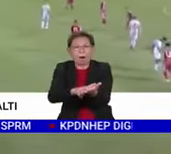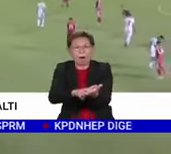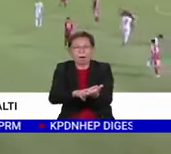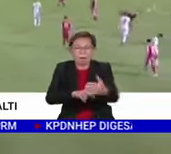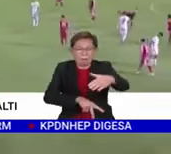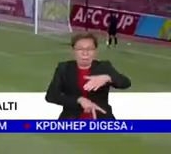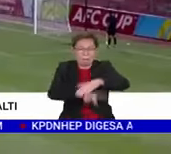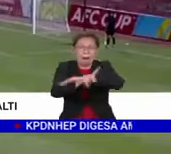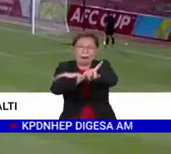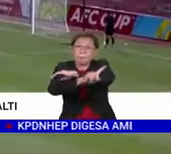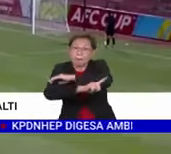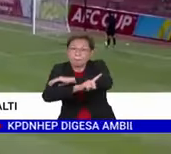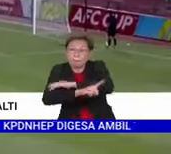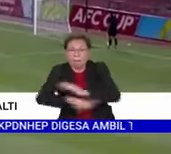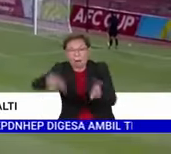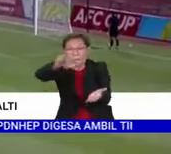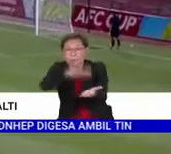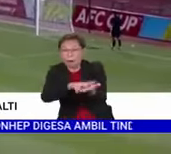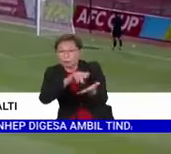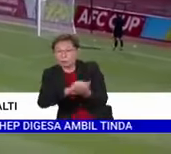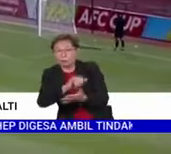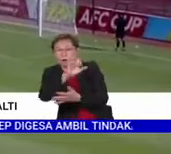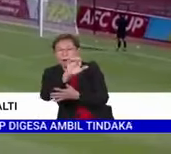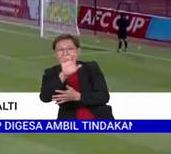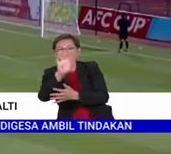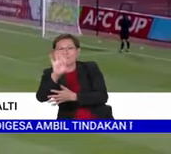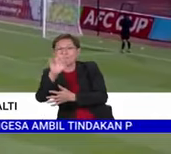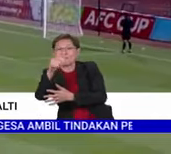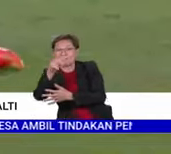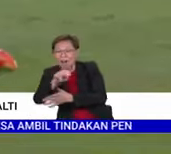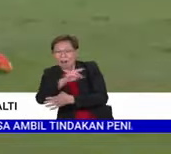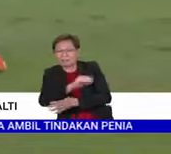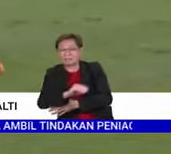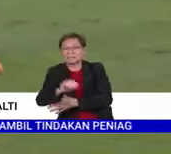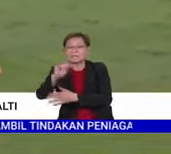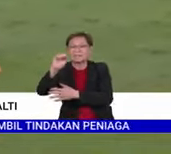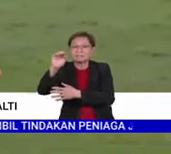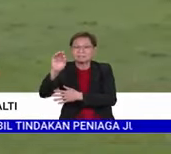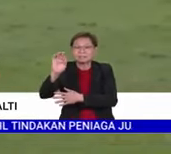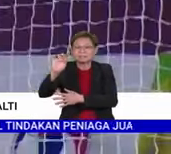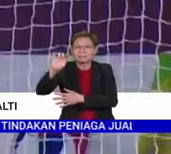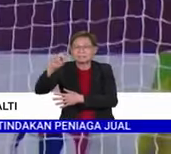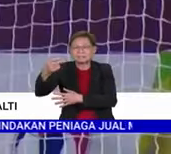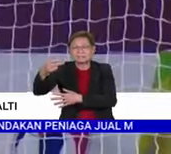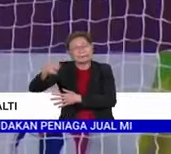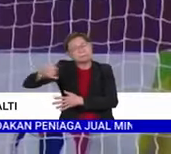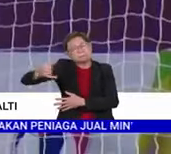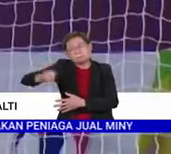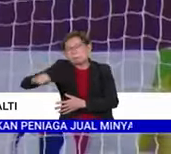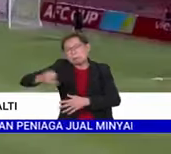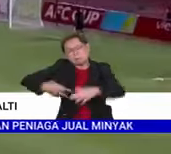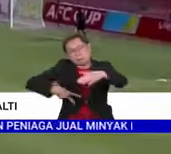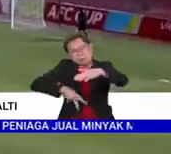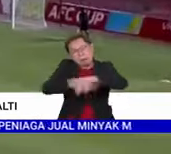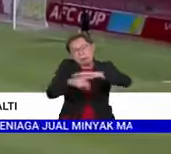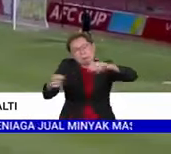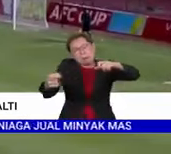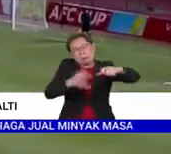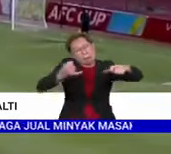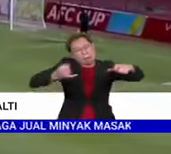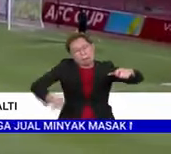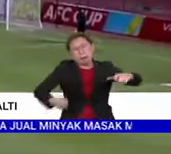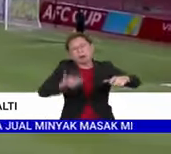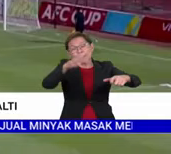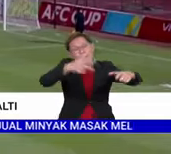sepakan penalti. Pada penentuan tersebut, Muhammad Irfan Zakaria dan Tran Dan Rung gagal menyempurnakan tendangan masing-masing dalam